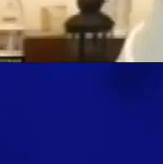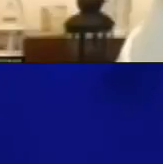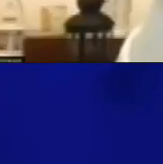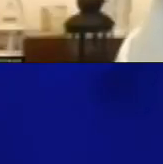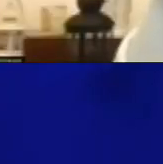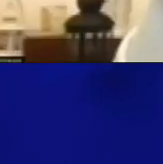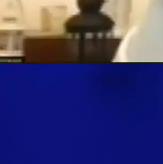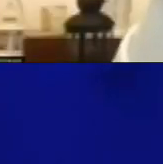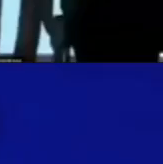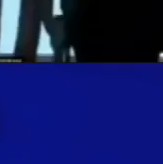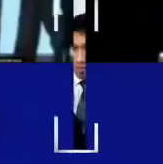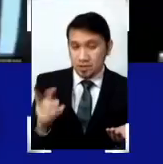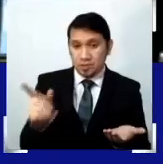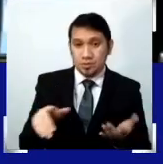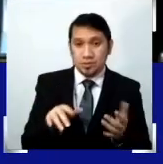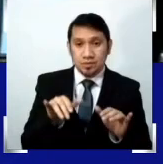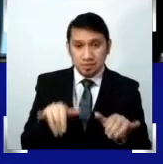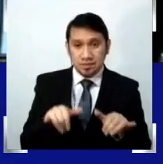GMA,